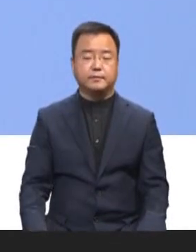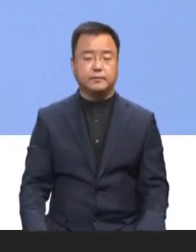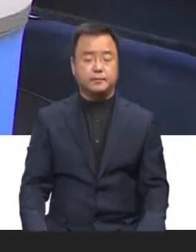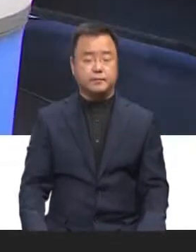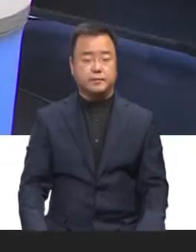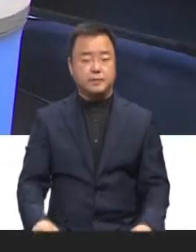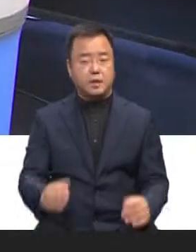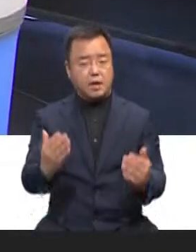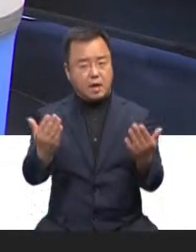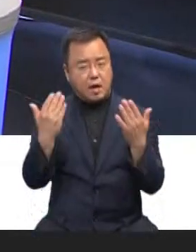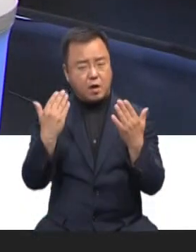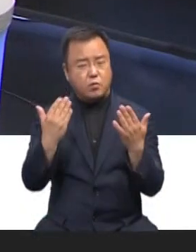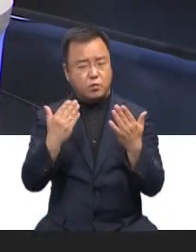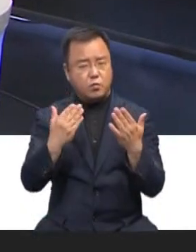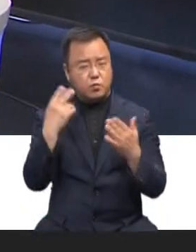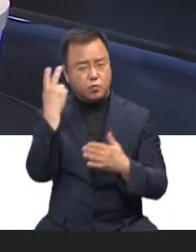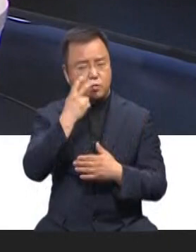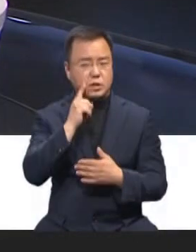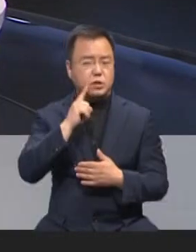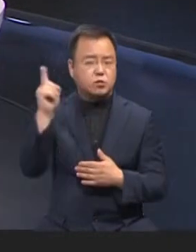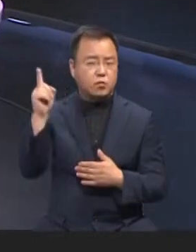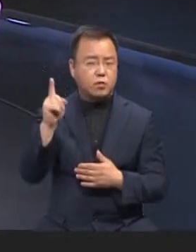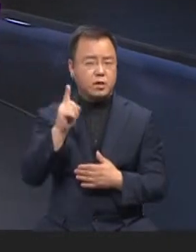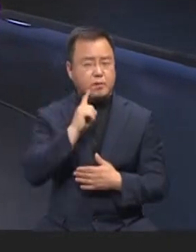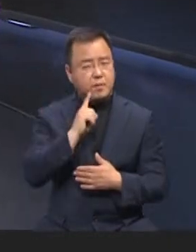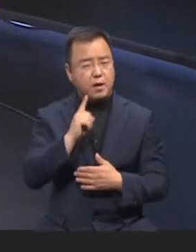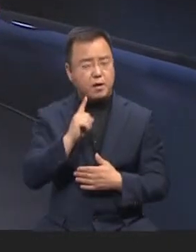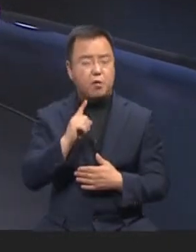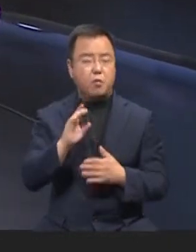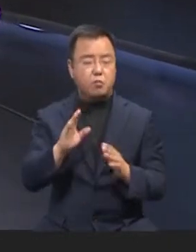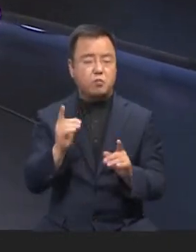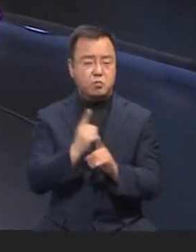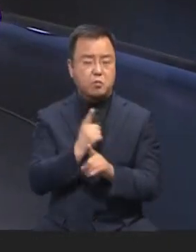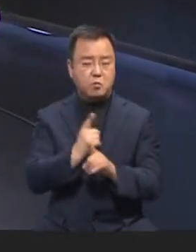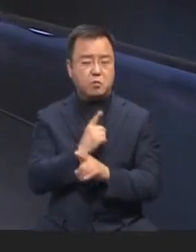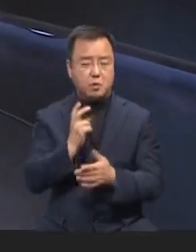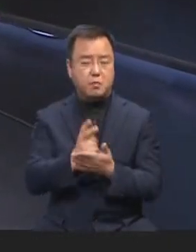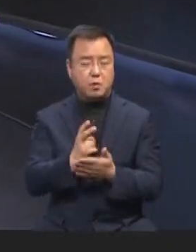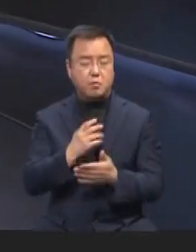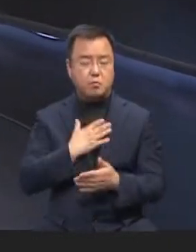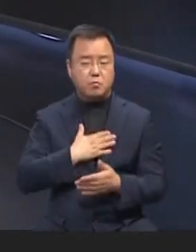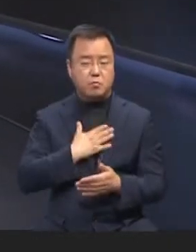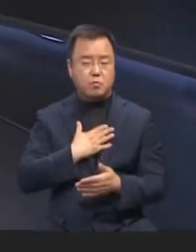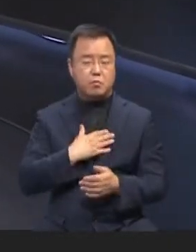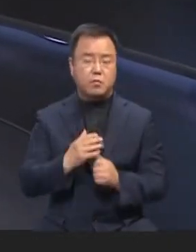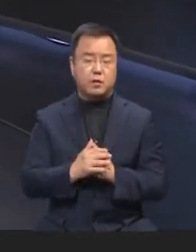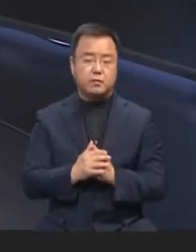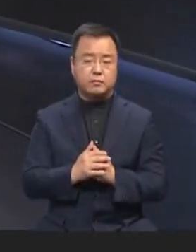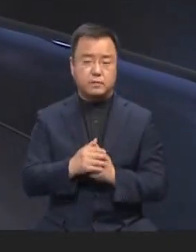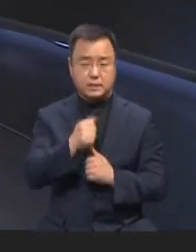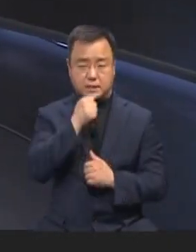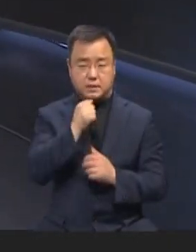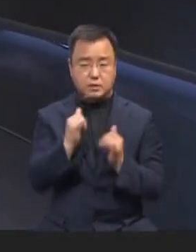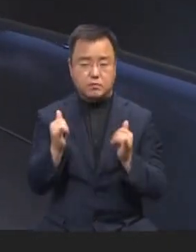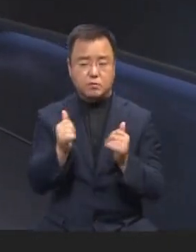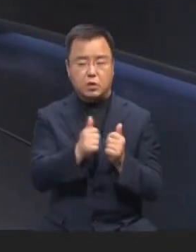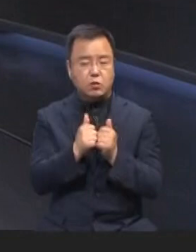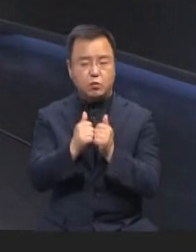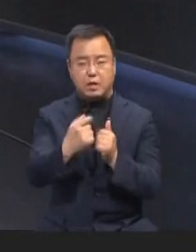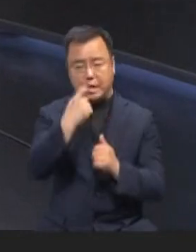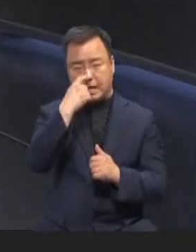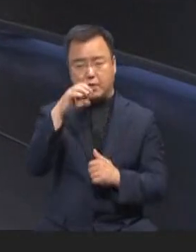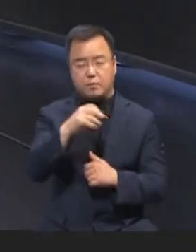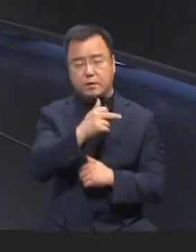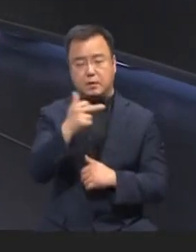치료도 필요한 거 아닌가 라고 생각이 다 하고 법 자체를 바꾸는 데 그렇습니다 예 지금 사실 취재진이 동행했던 어제 하 것만 봐도 대형